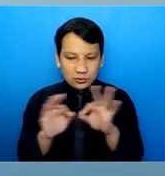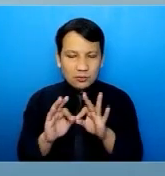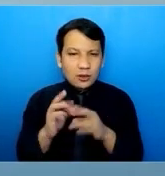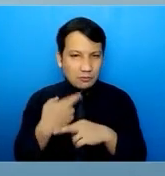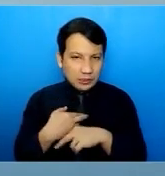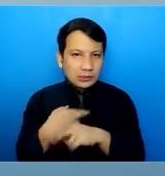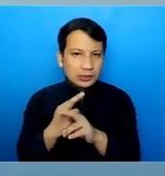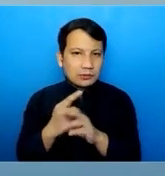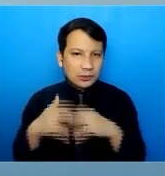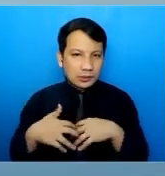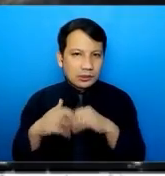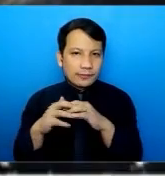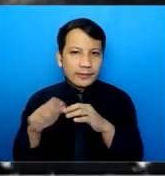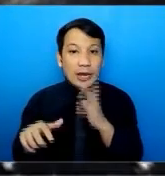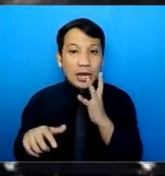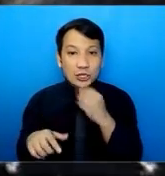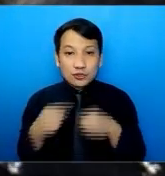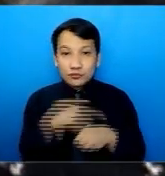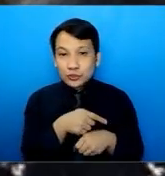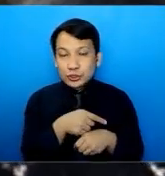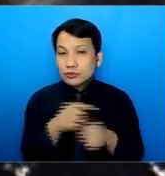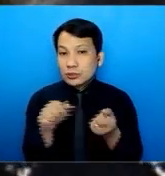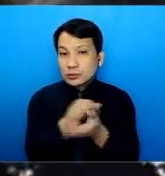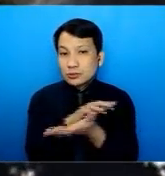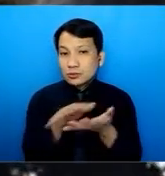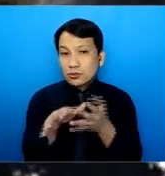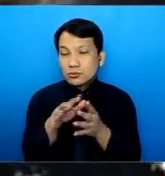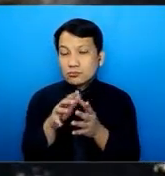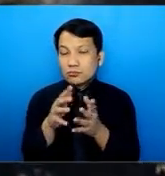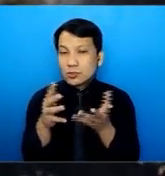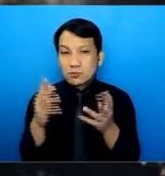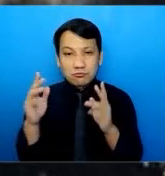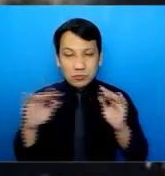yung nag-cause ng pollution, ng marine pollution. Clean up,